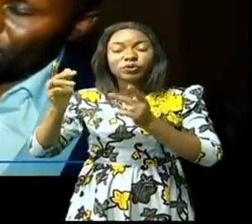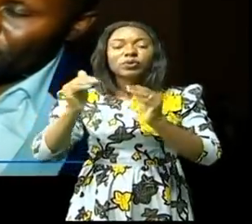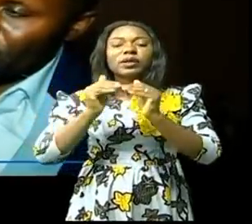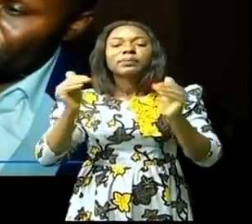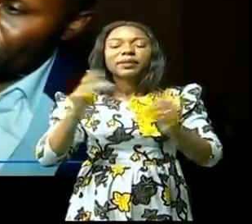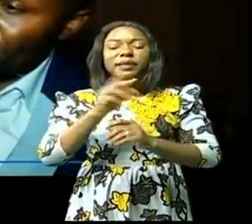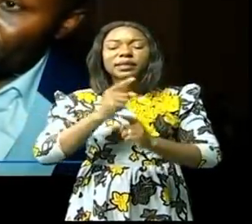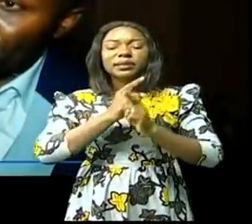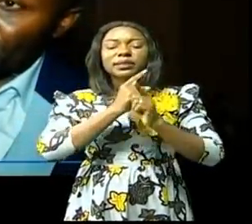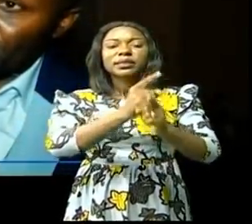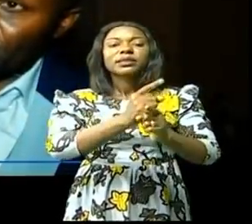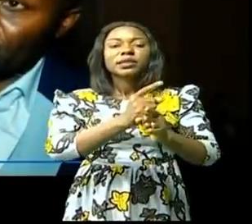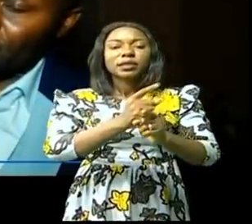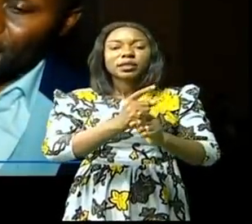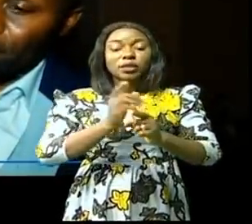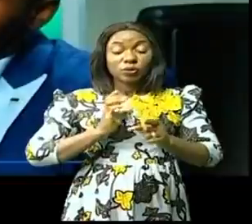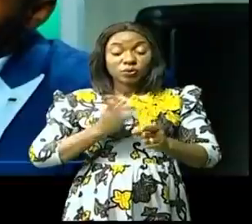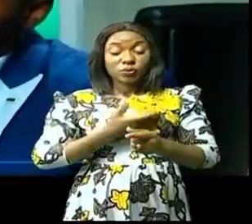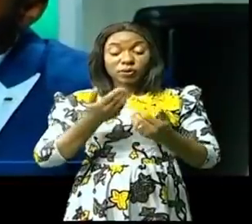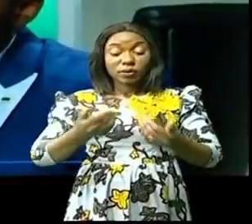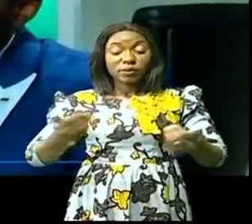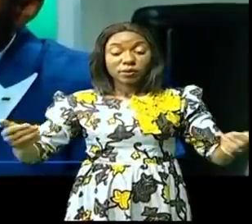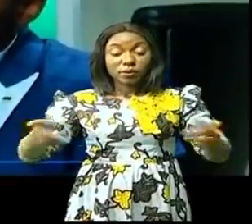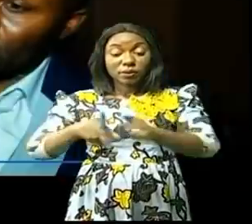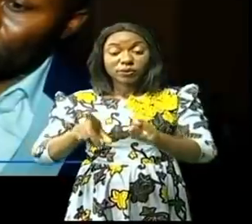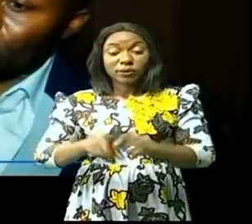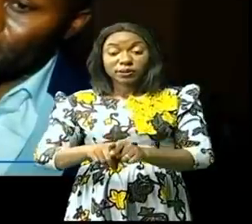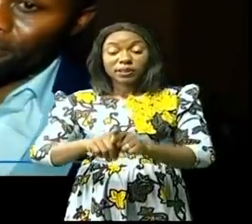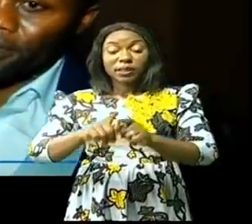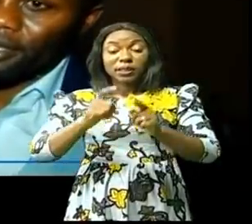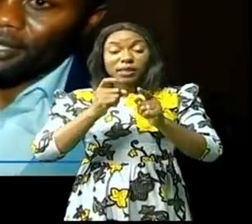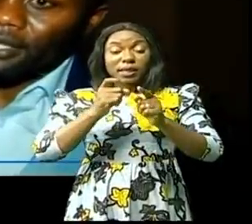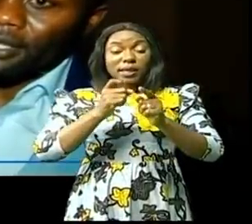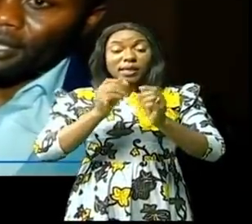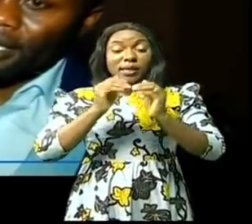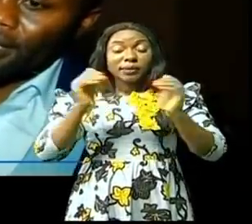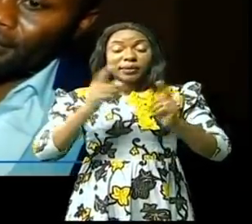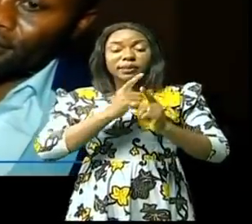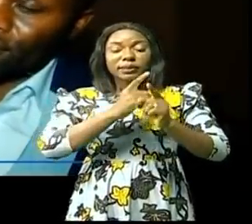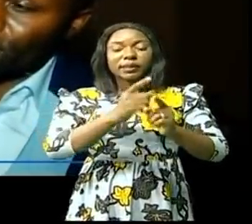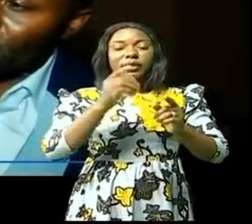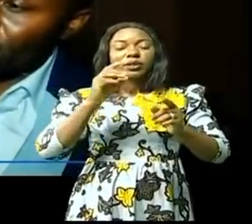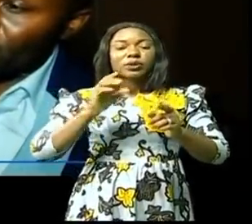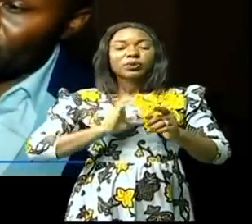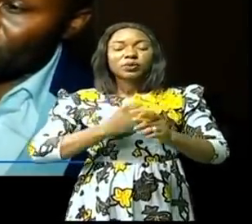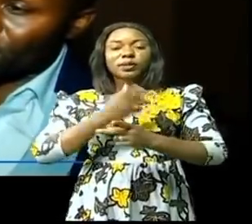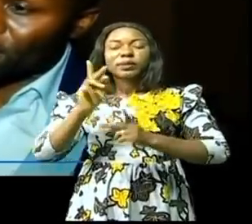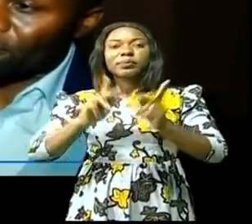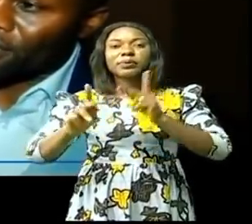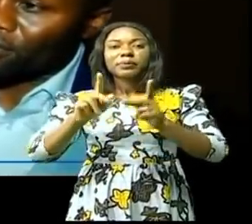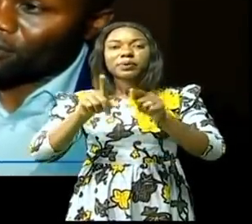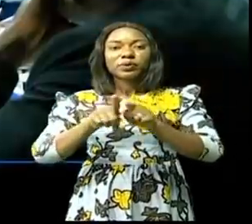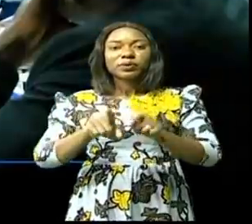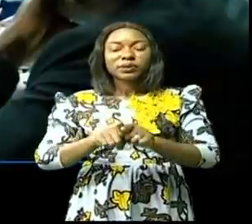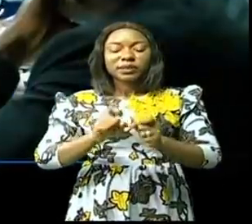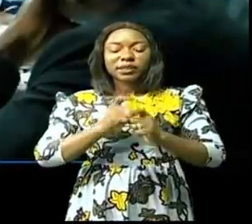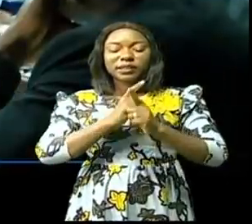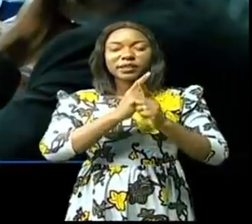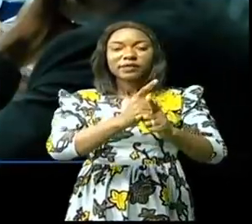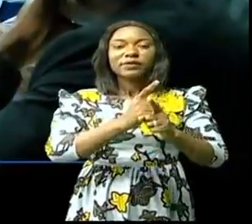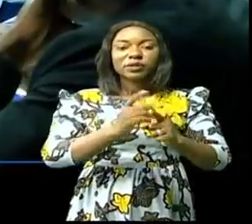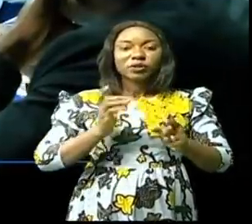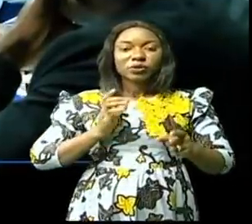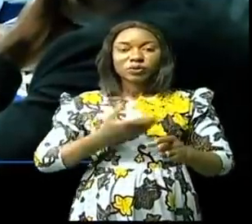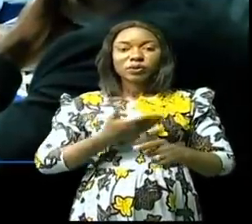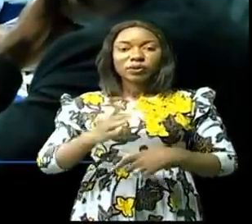la sécurisation de nos entités, la paix et la sécurité de nos peuples, et surtout la défense de notre pays contre les